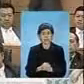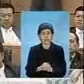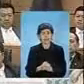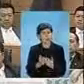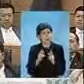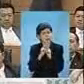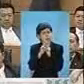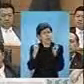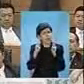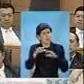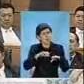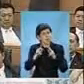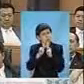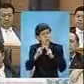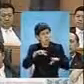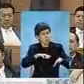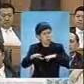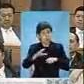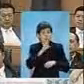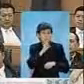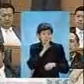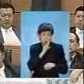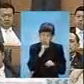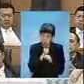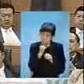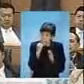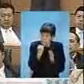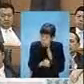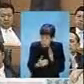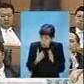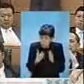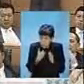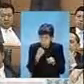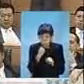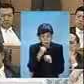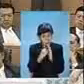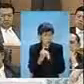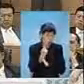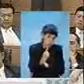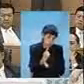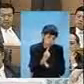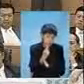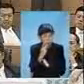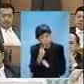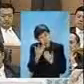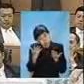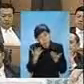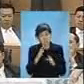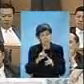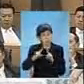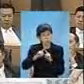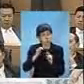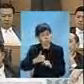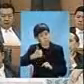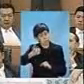แต่นี่กรรมการบริหารพรรคถ้าเกิดว่ามีการทำผิดจริงจะทำผิด1คน2คนหรือกี่คนก็ตามแต่ว่าค